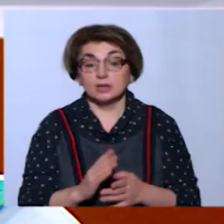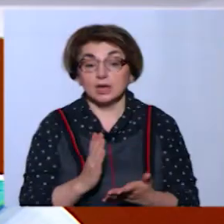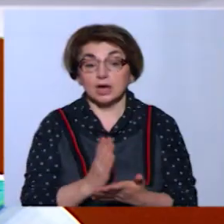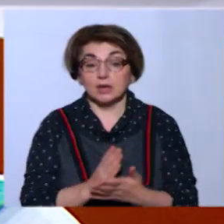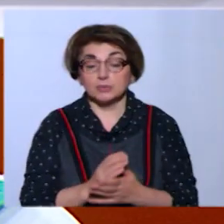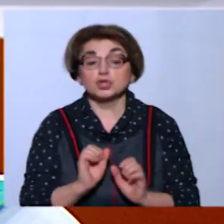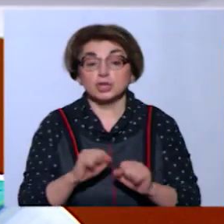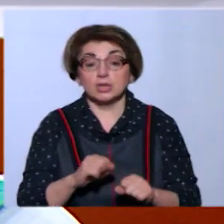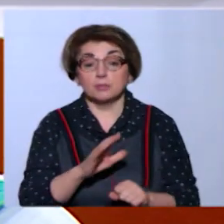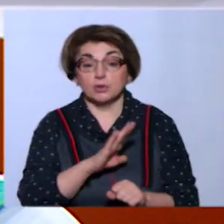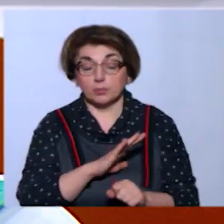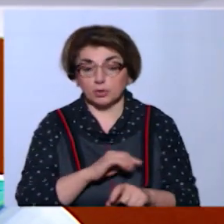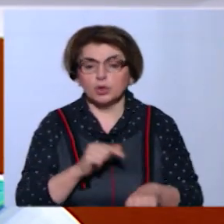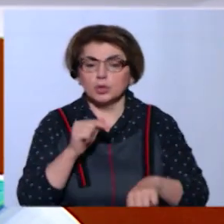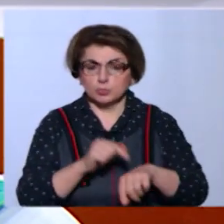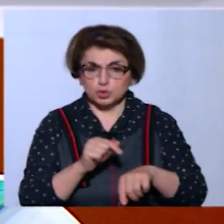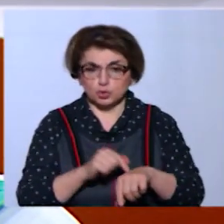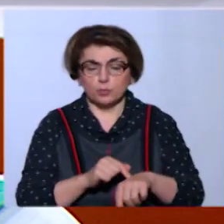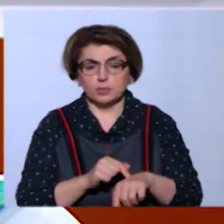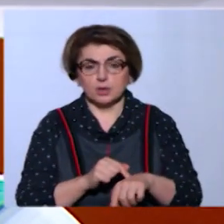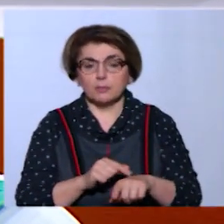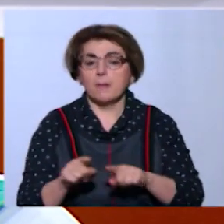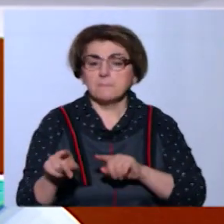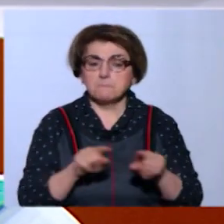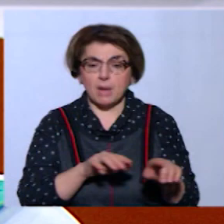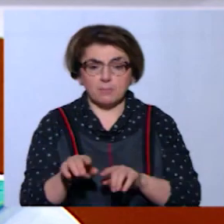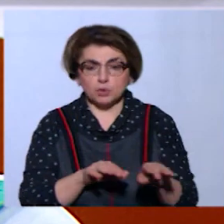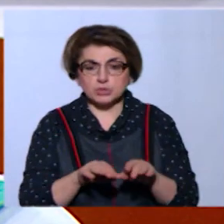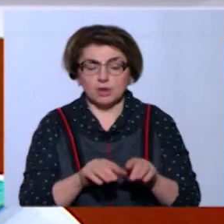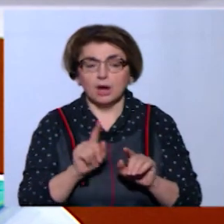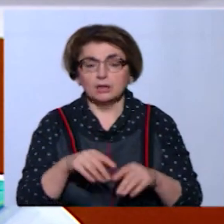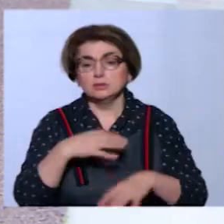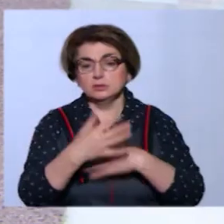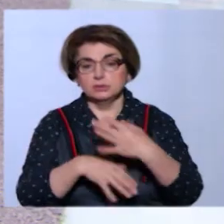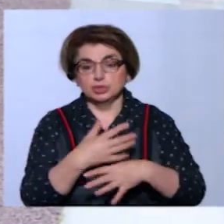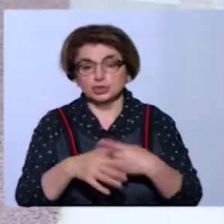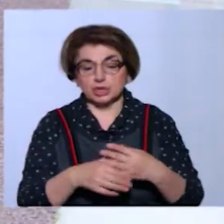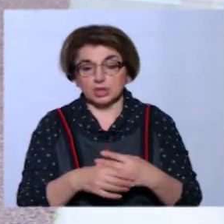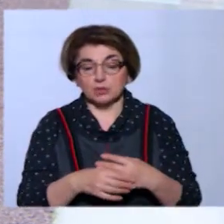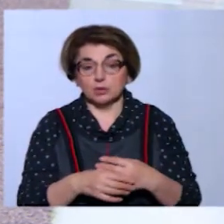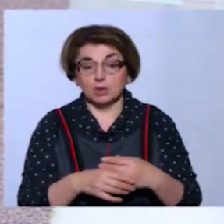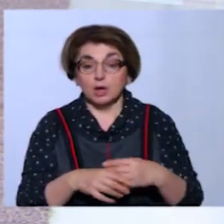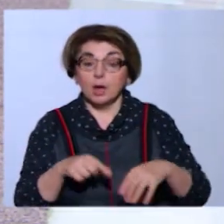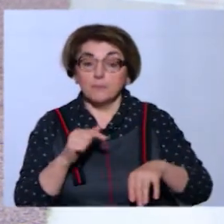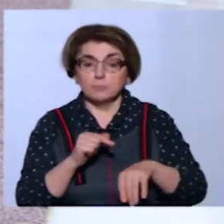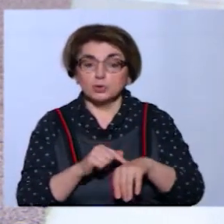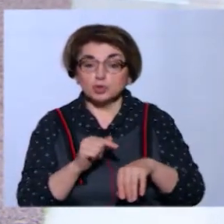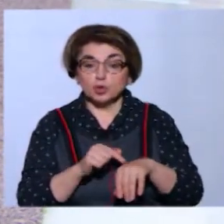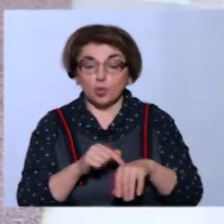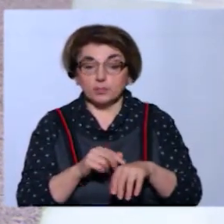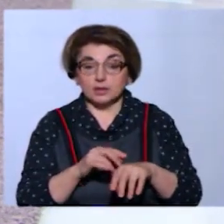არ შეიძლება იყოს მგრძნობიარე, მამოძრავებელი ან შერეული. მგრძნობიარე ნერვს